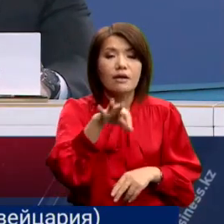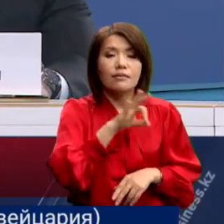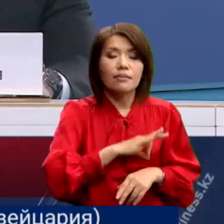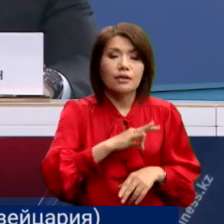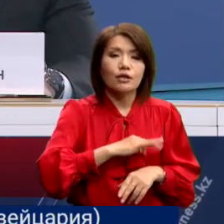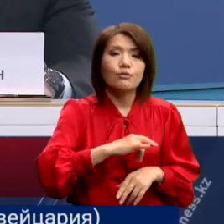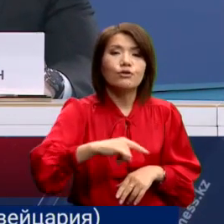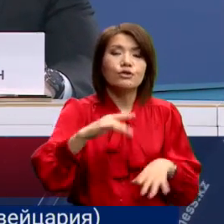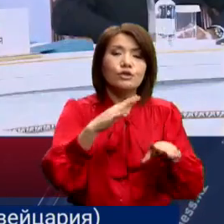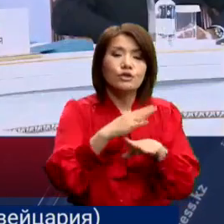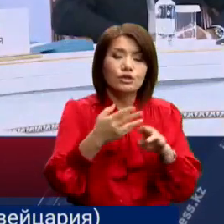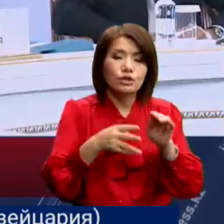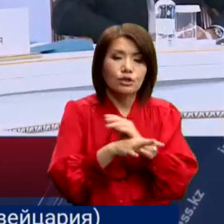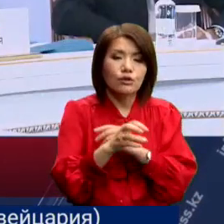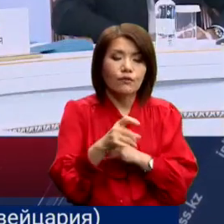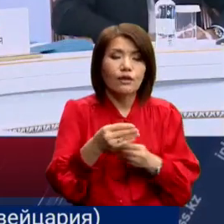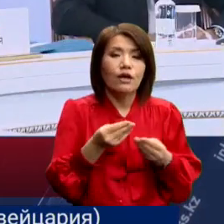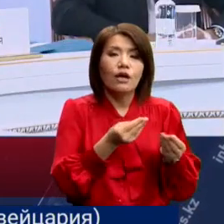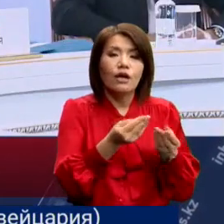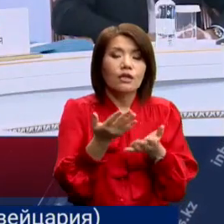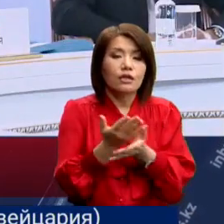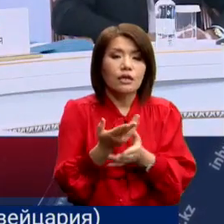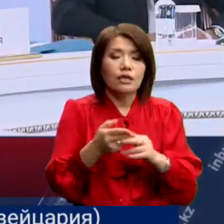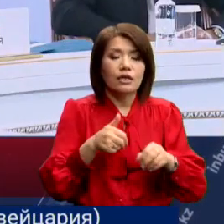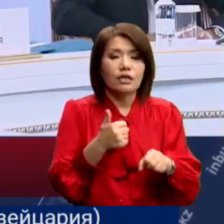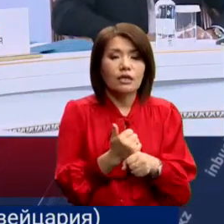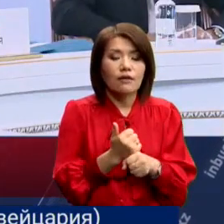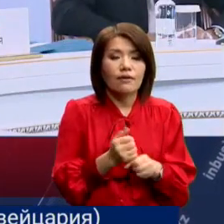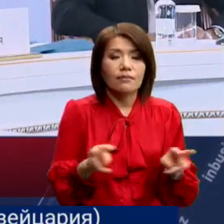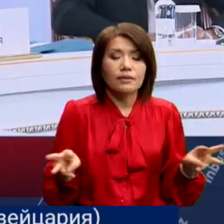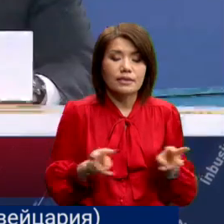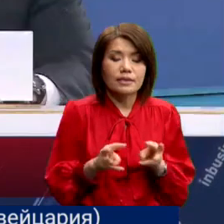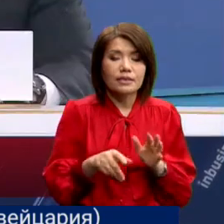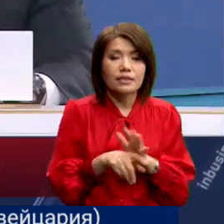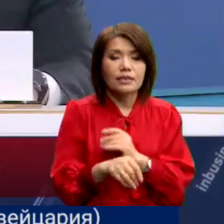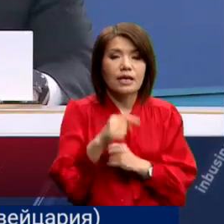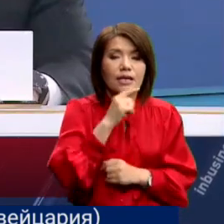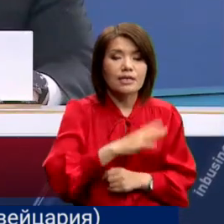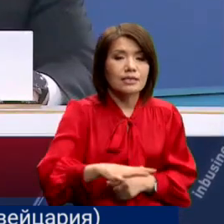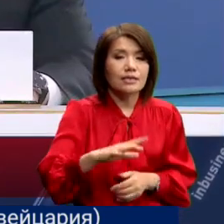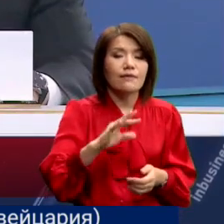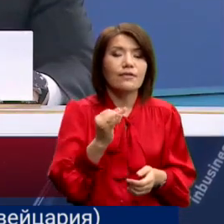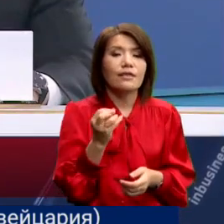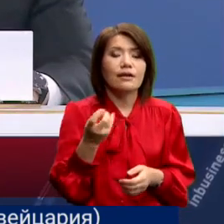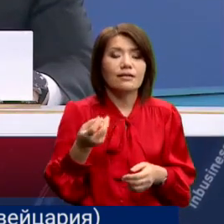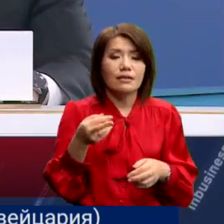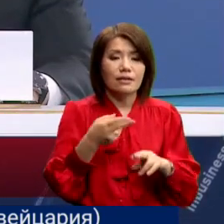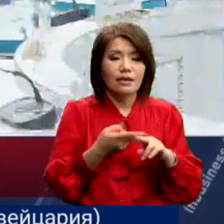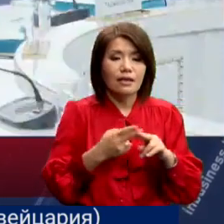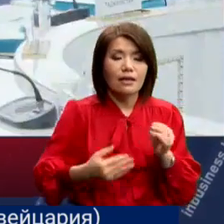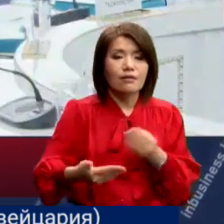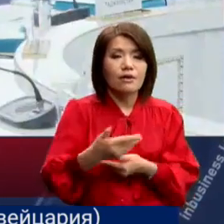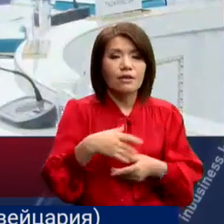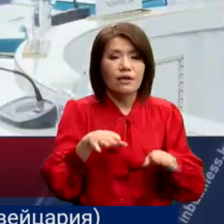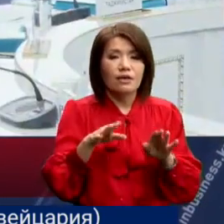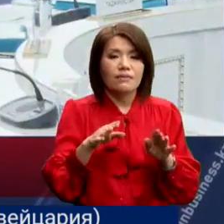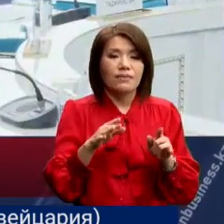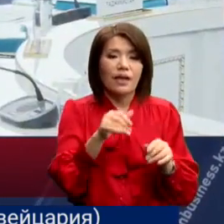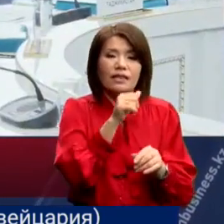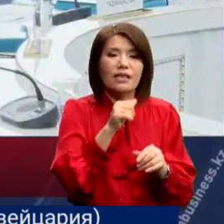воздушного пространства, который инициировал глава Кабинета министров Российской Федерации. Это обсуждение прошло за закрытыми